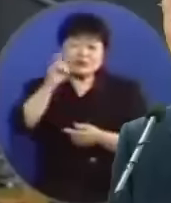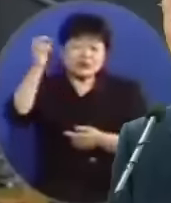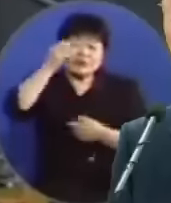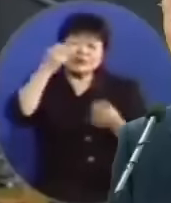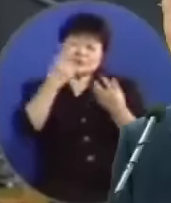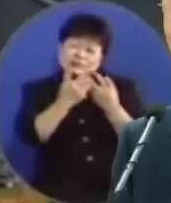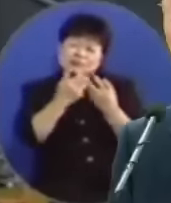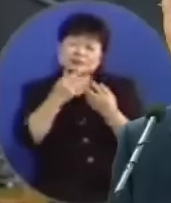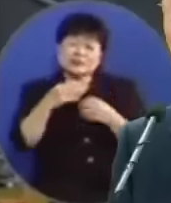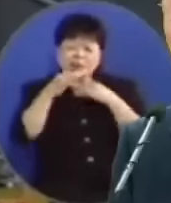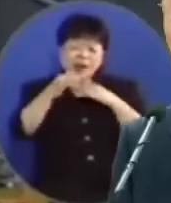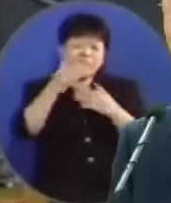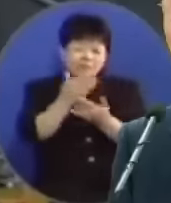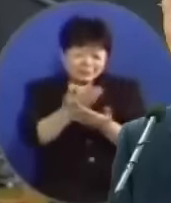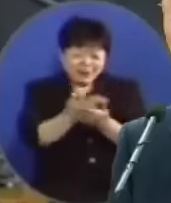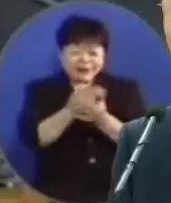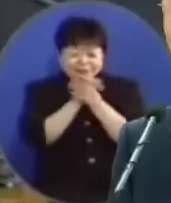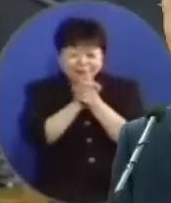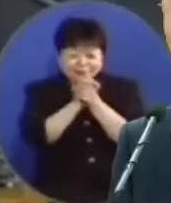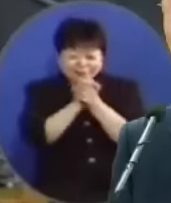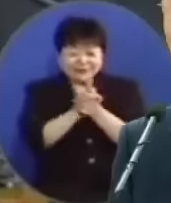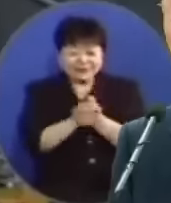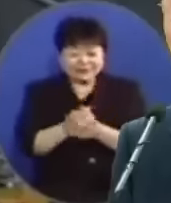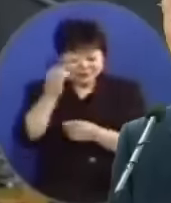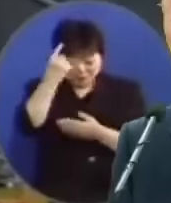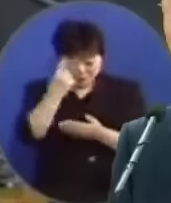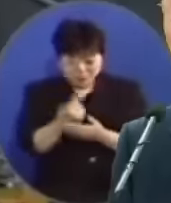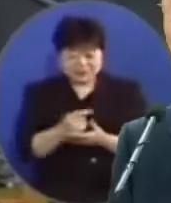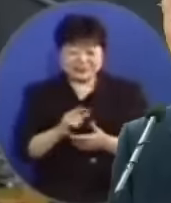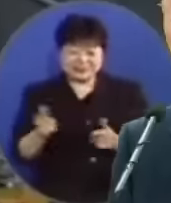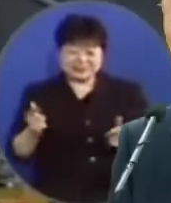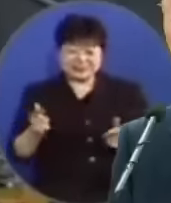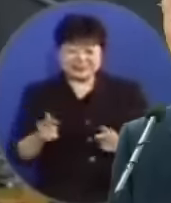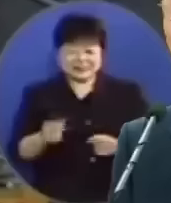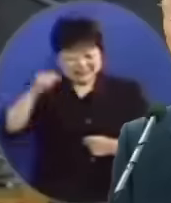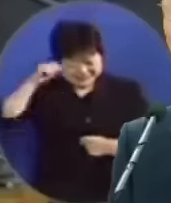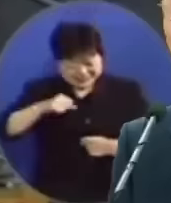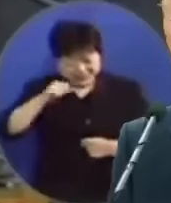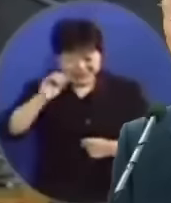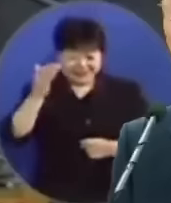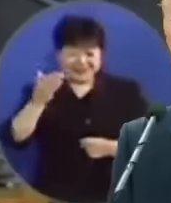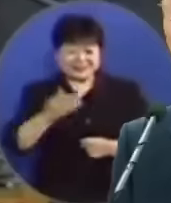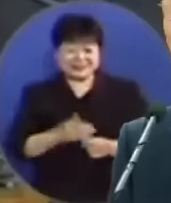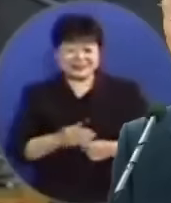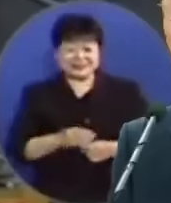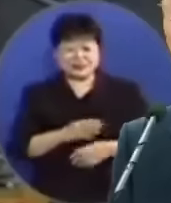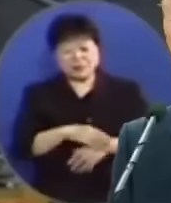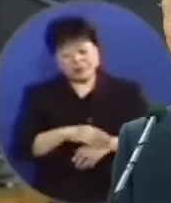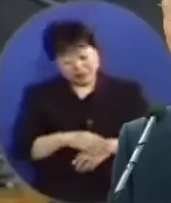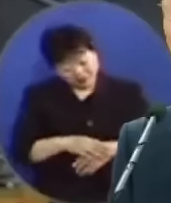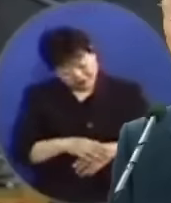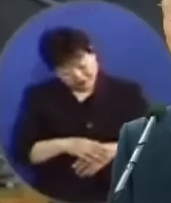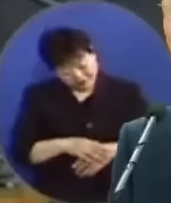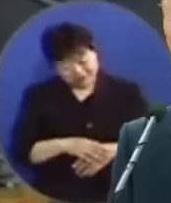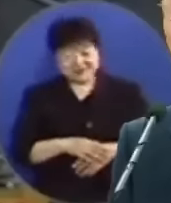받게 해주시옵소서. 그러니까 성령이 오실 때 있나요? 나중에 새벽녘에 대해서 심신이 지칠 때